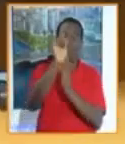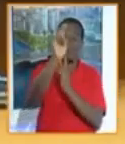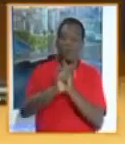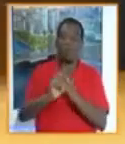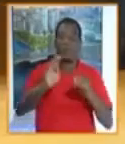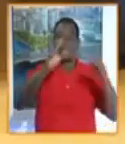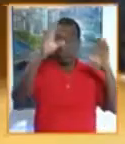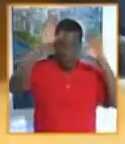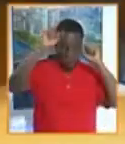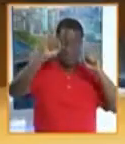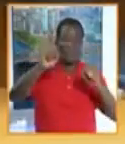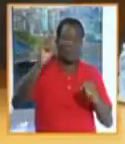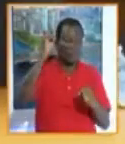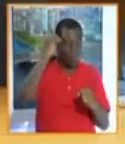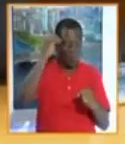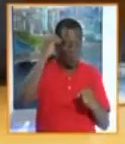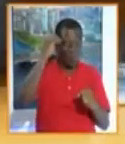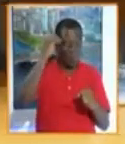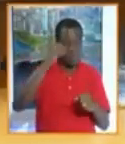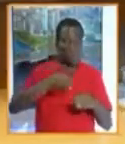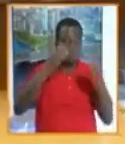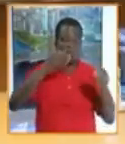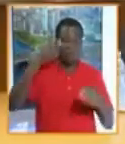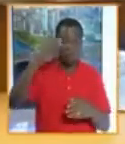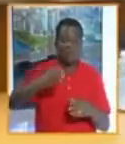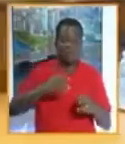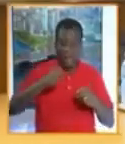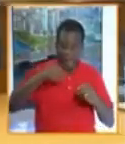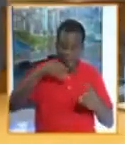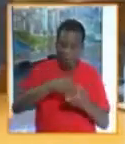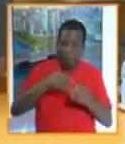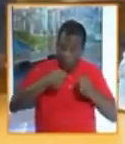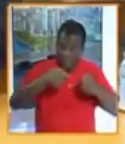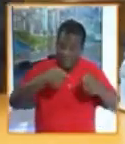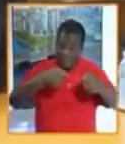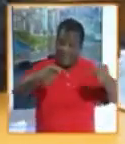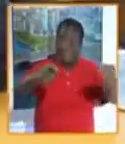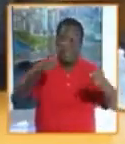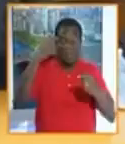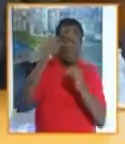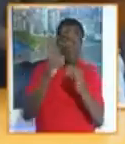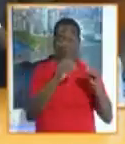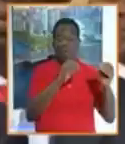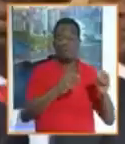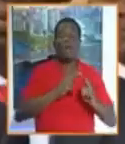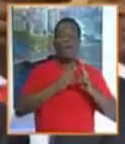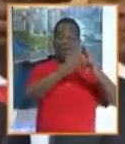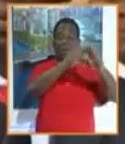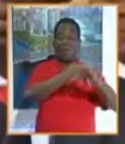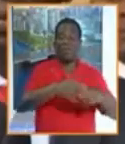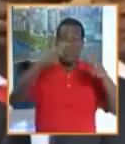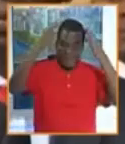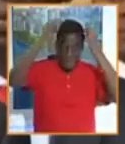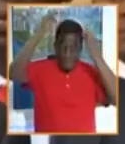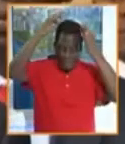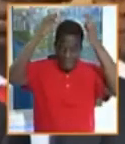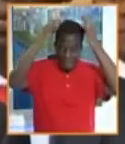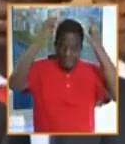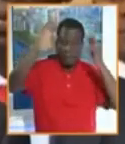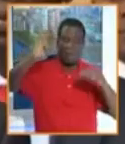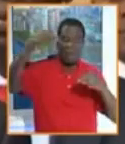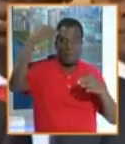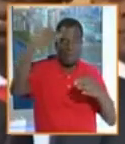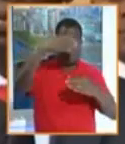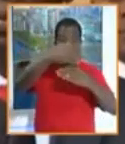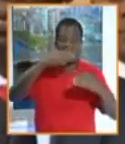le chef de l'état alassane ouattara donne un coup d'accélérateur à l'organisation de cet événement en oumma robert beugré mambé ministre